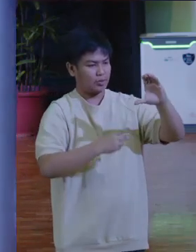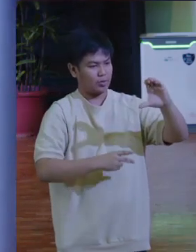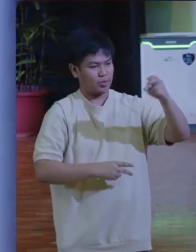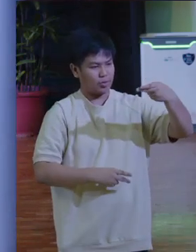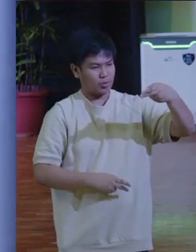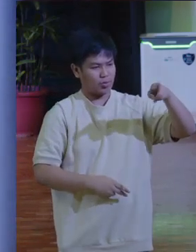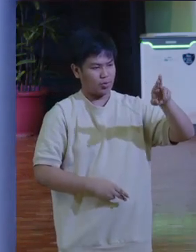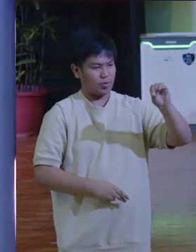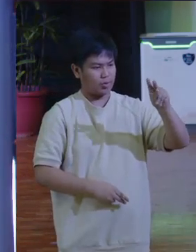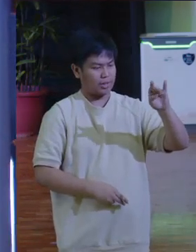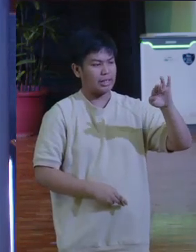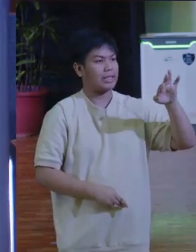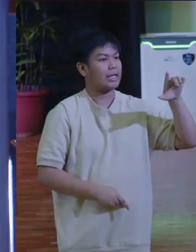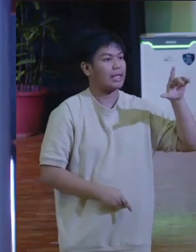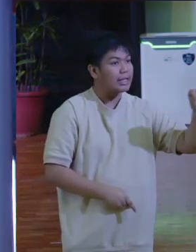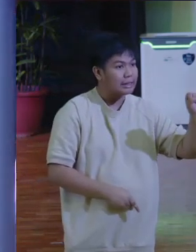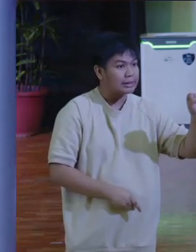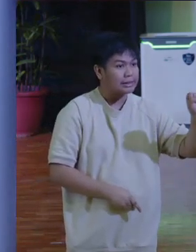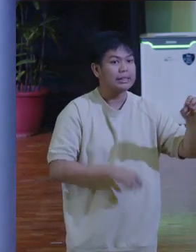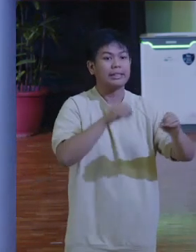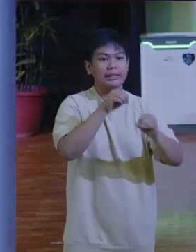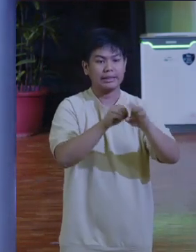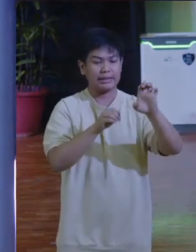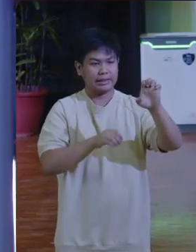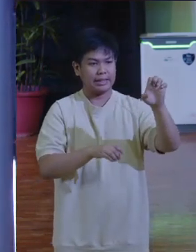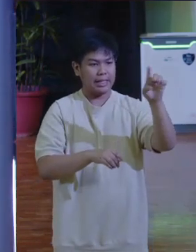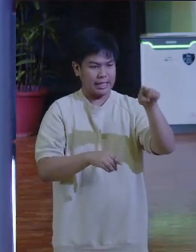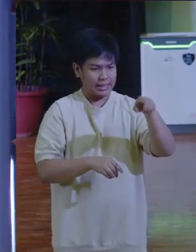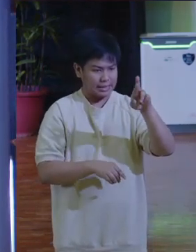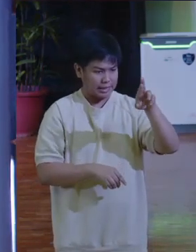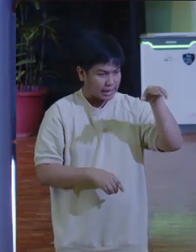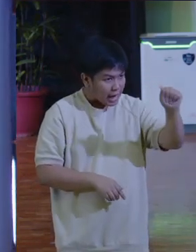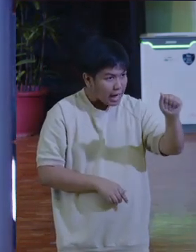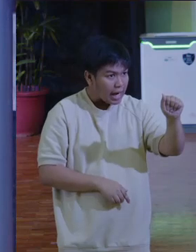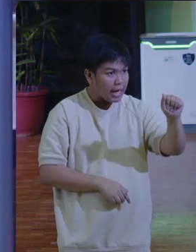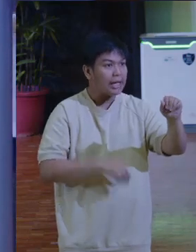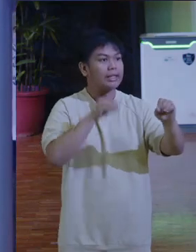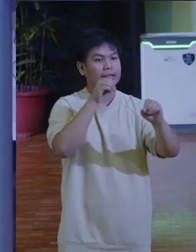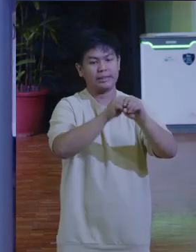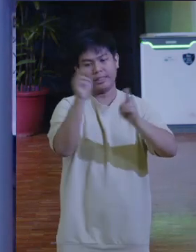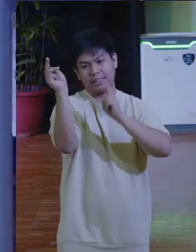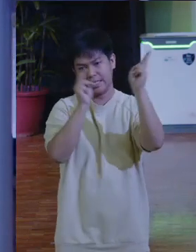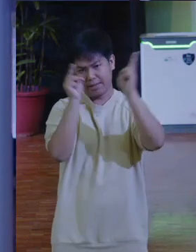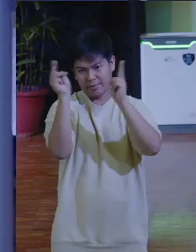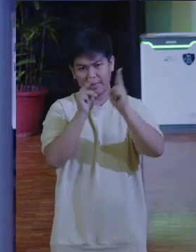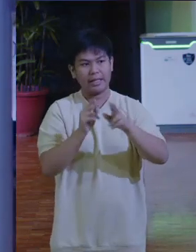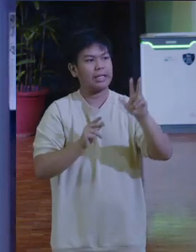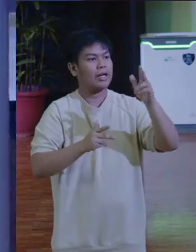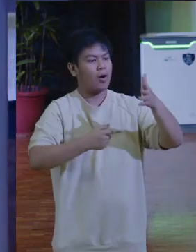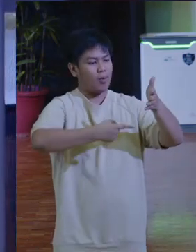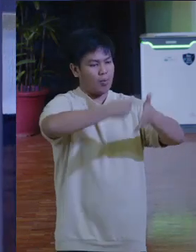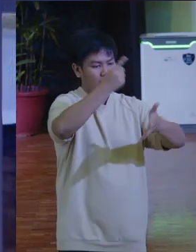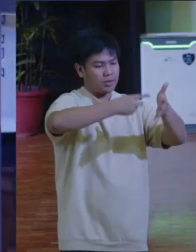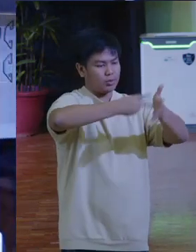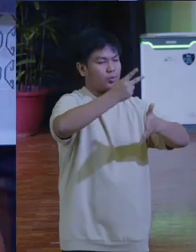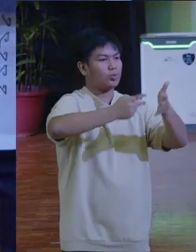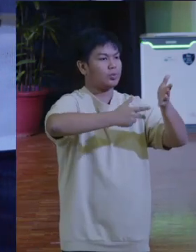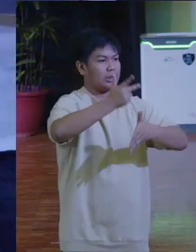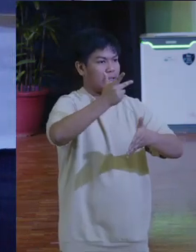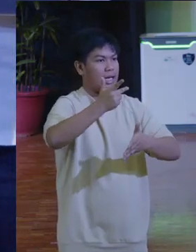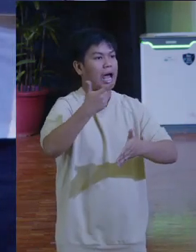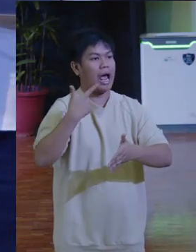last chapter, sa Ezra at sa Nehemiah. Meron 3 pagbabalik sa Jerusalem, sa ilalim